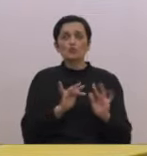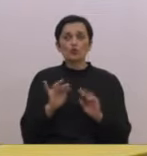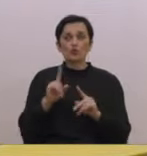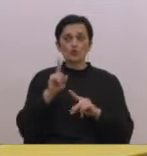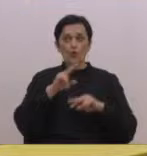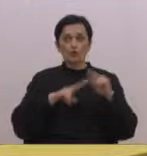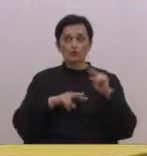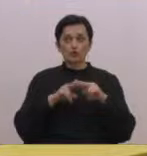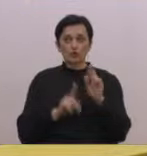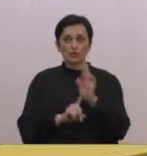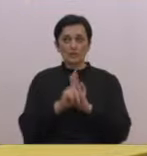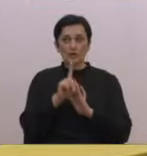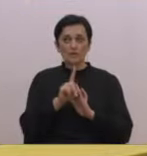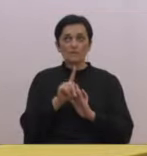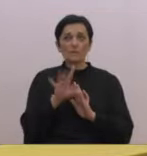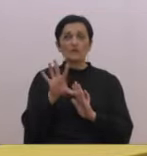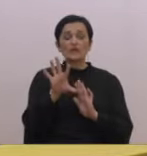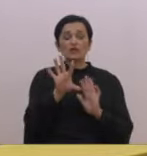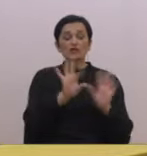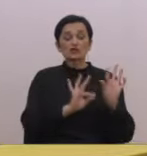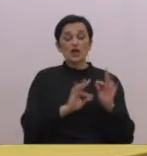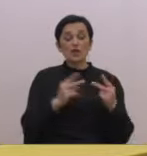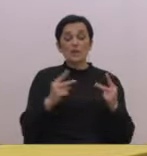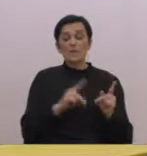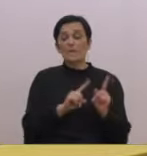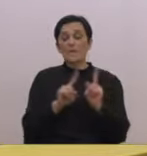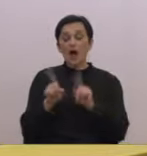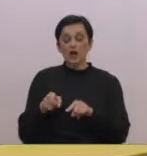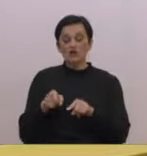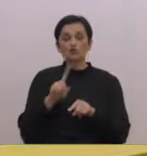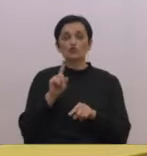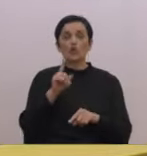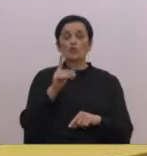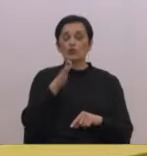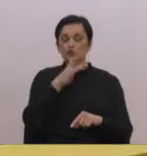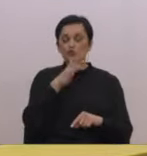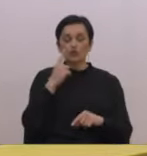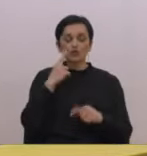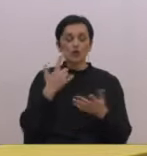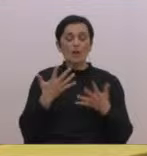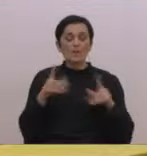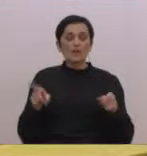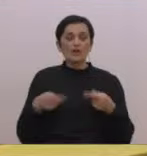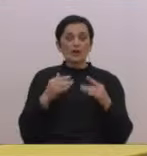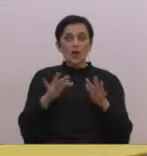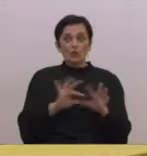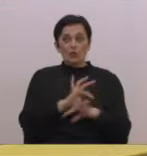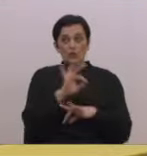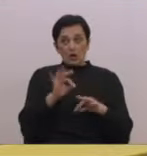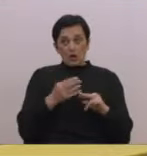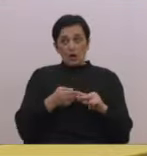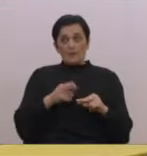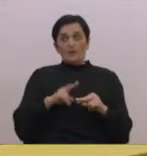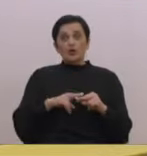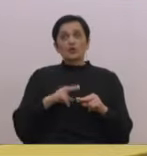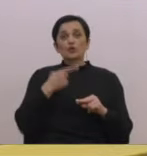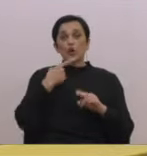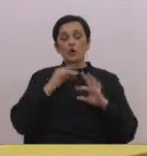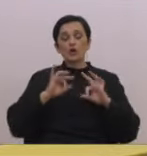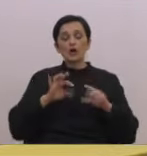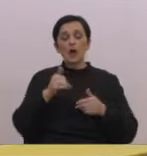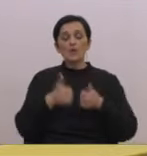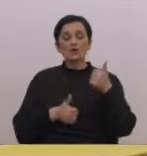მშენებლობა დაგვეწყო შერჩევის პარალელურად, რომ დროში, რა თქმა უნდა, უფრო ეფექტიანად განხორციელებინა ეს პროექტი. Ამიტომ გამოცხადა ტენდერი